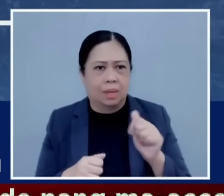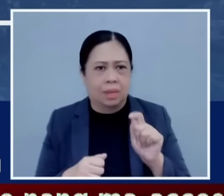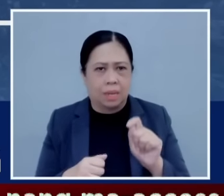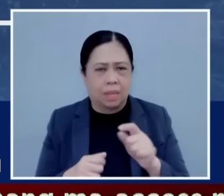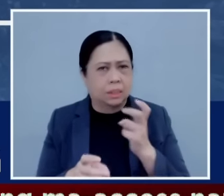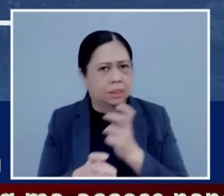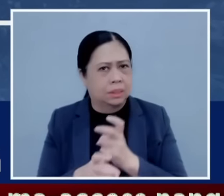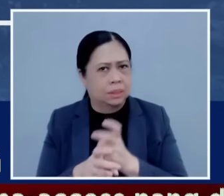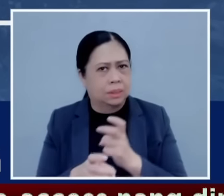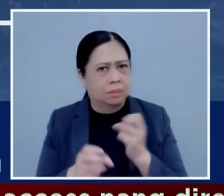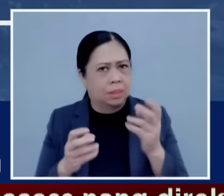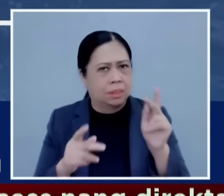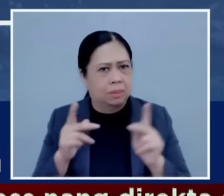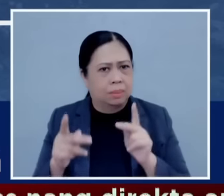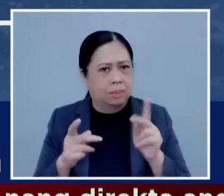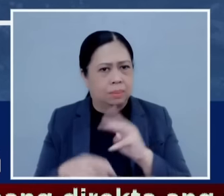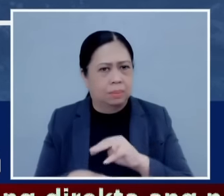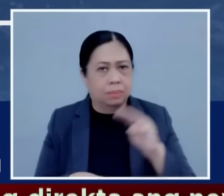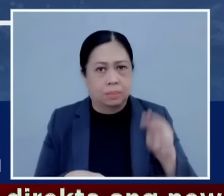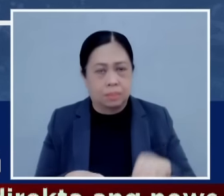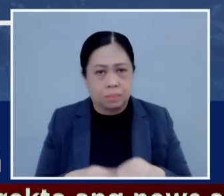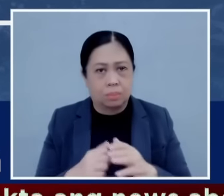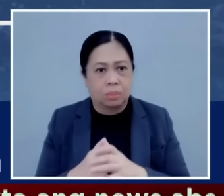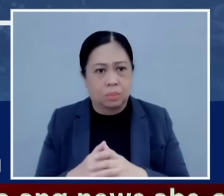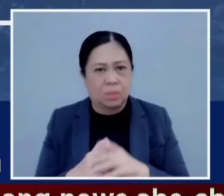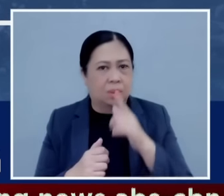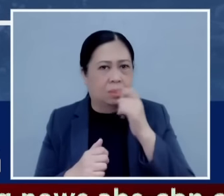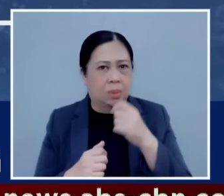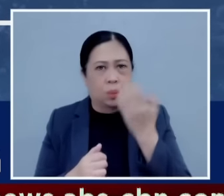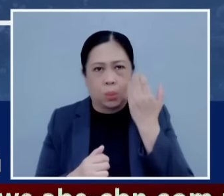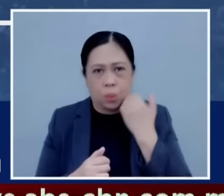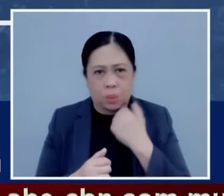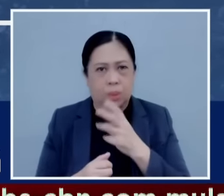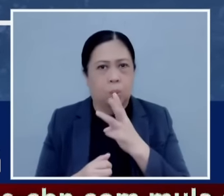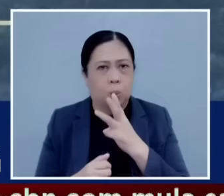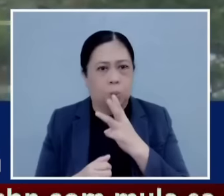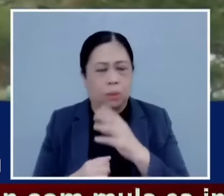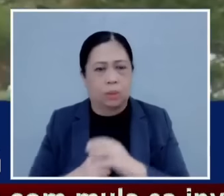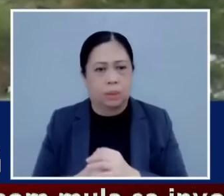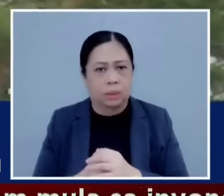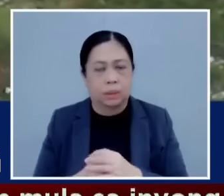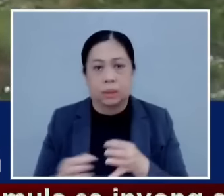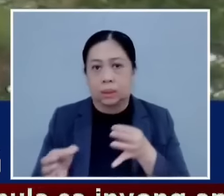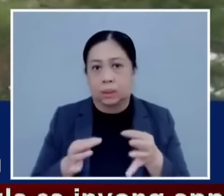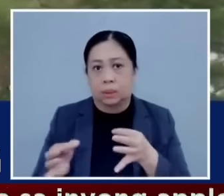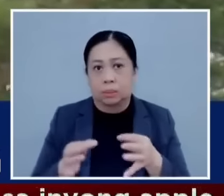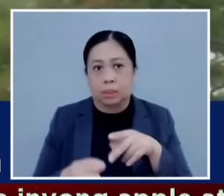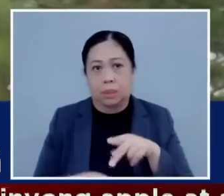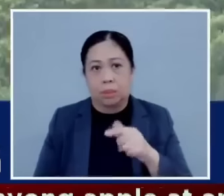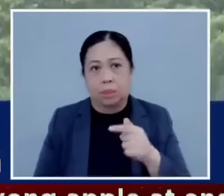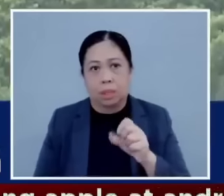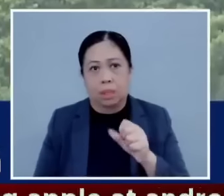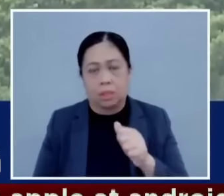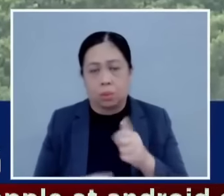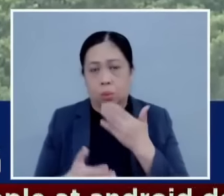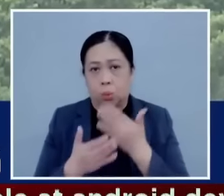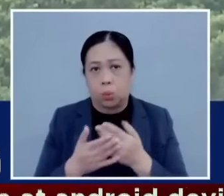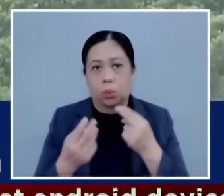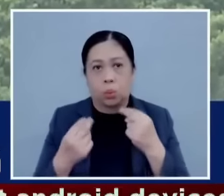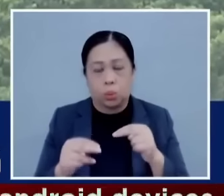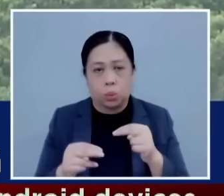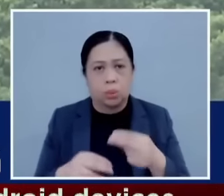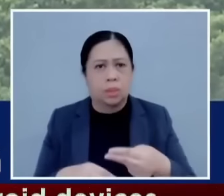nahirapan ang maraming residente sa Metro Manila dahil sa kakulangan sa tubig. Paliwanag ng PAGASA, bagamat magandang balita na